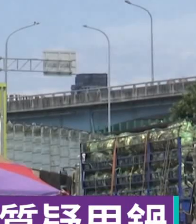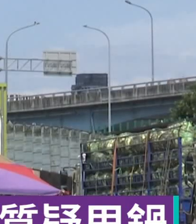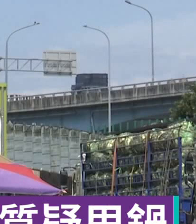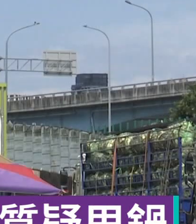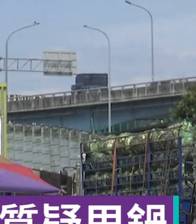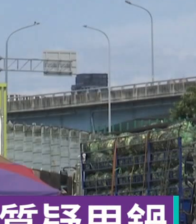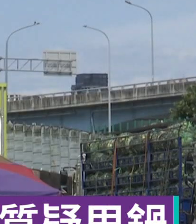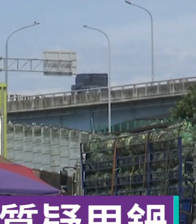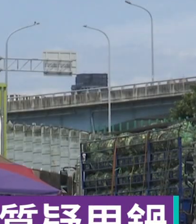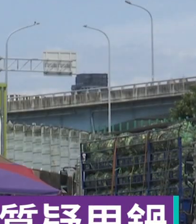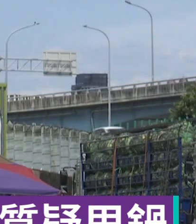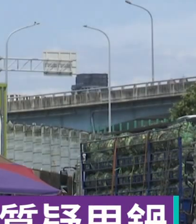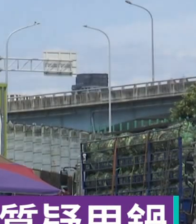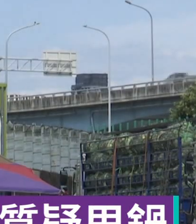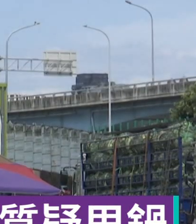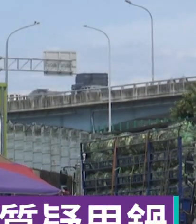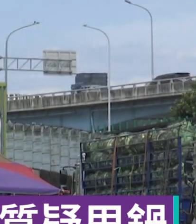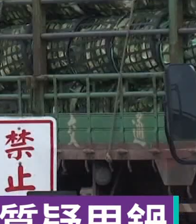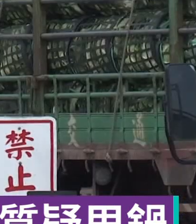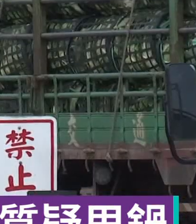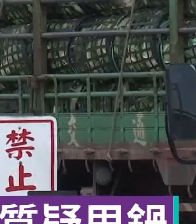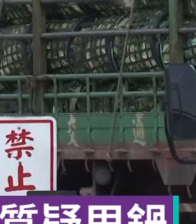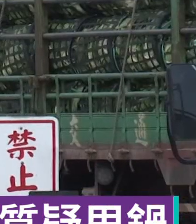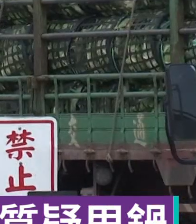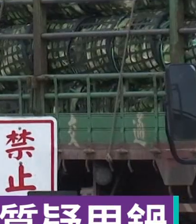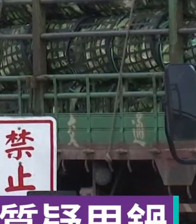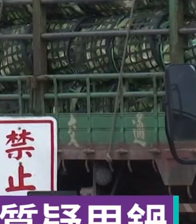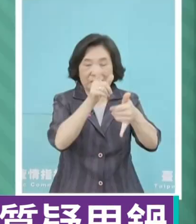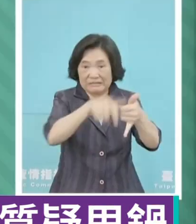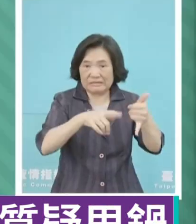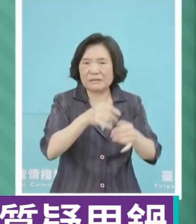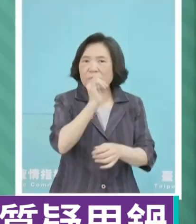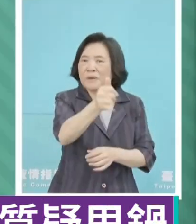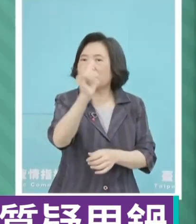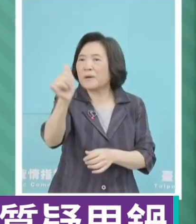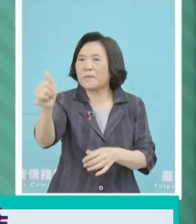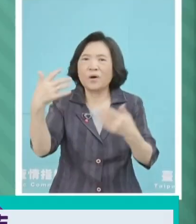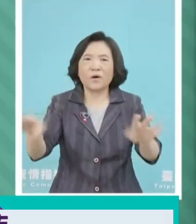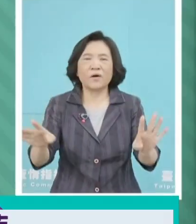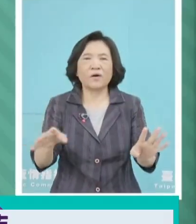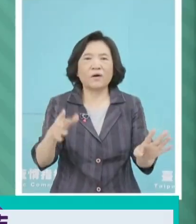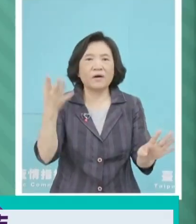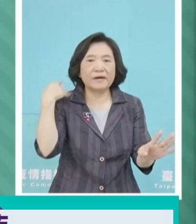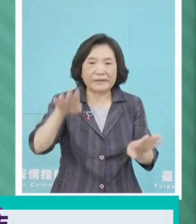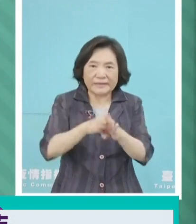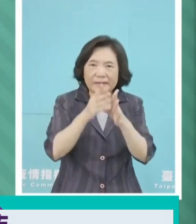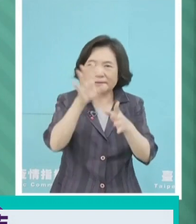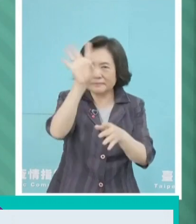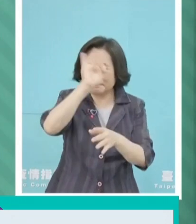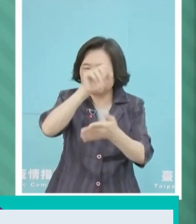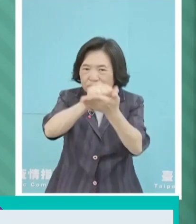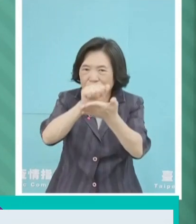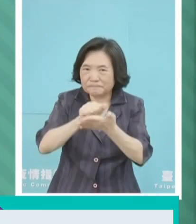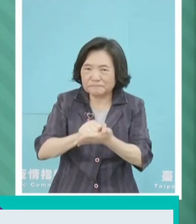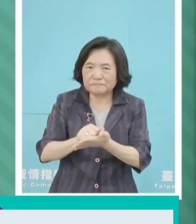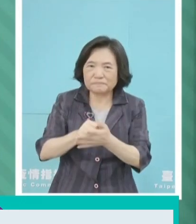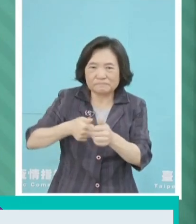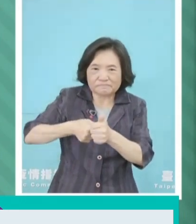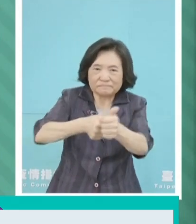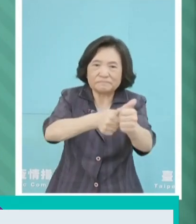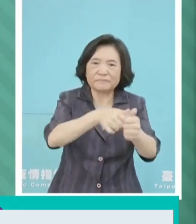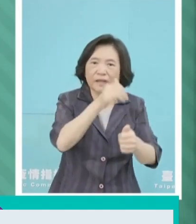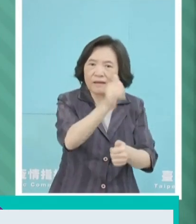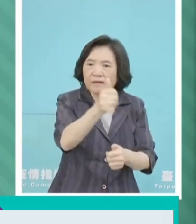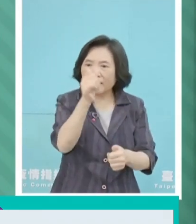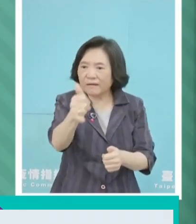员工确诊，到现在1个多月了，才知道去过万华吗？ 刚开始的第一个案例的确是有去过万华，并没有办